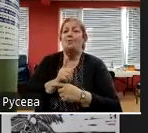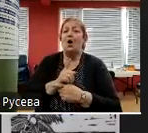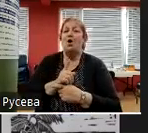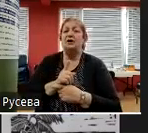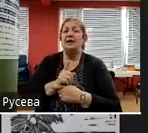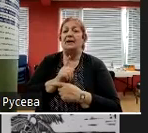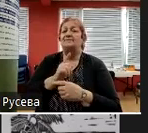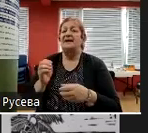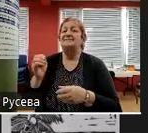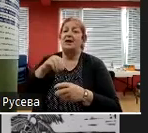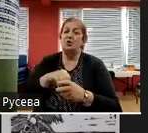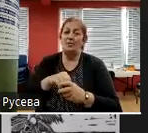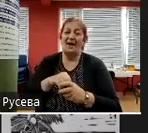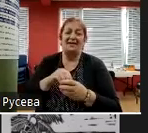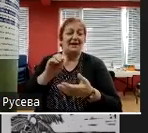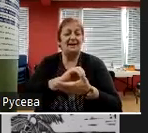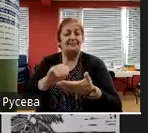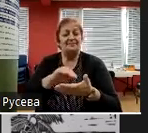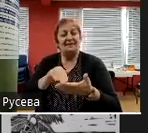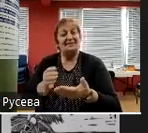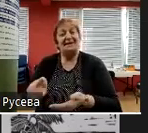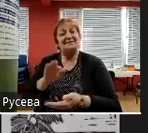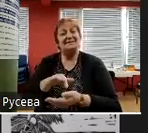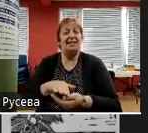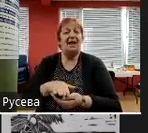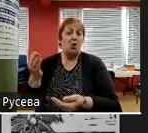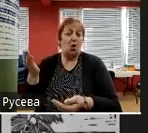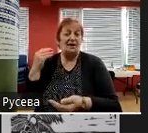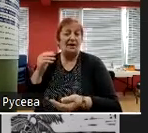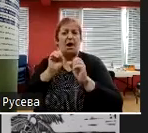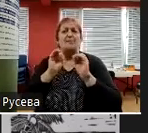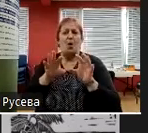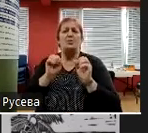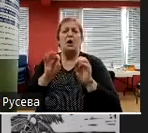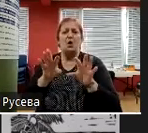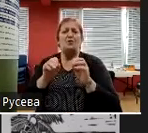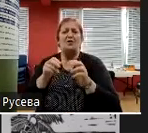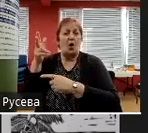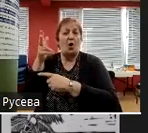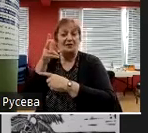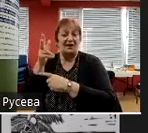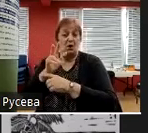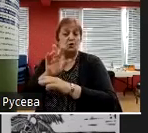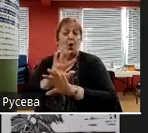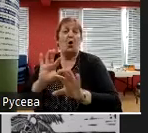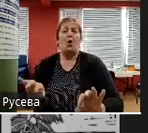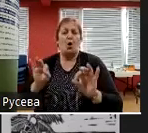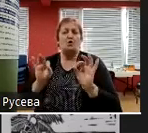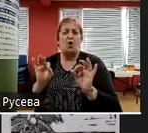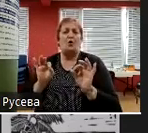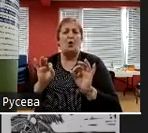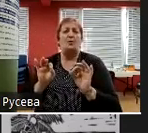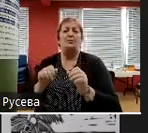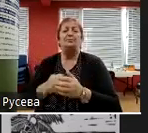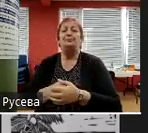се добави текста след като вече е публикувано видеото. Така